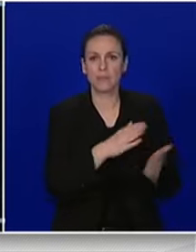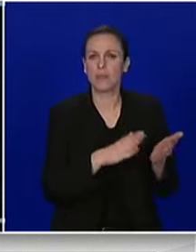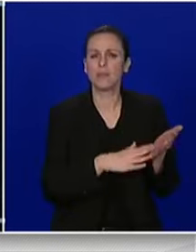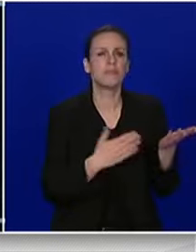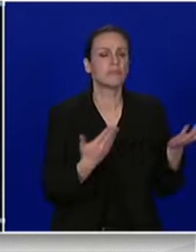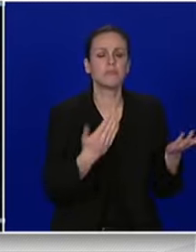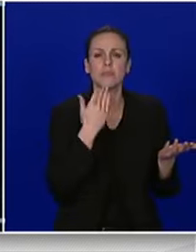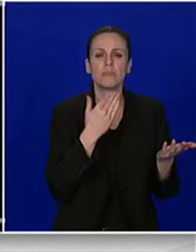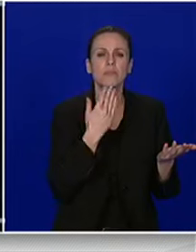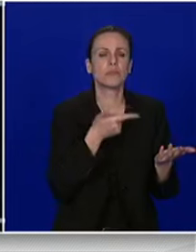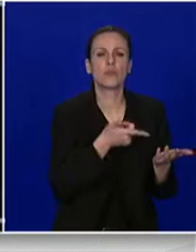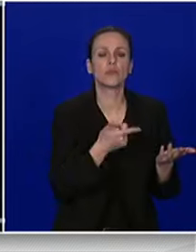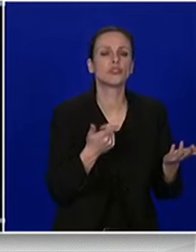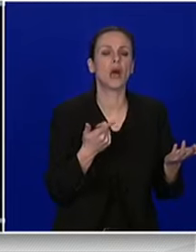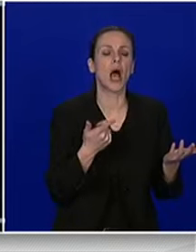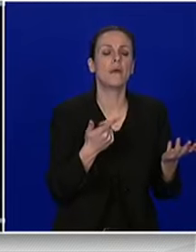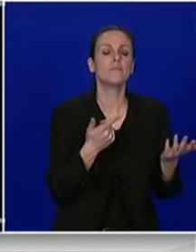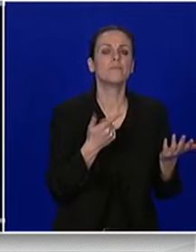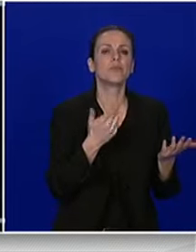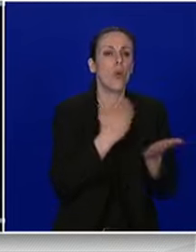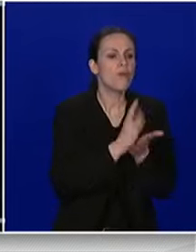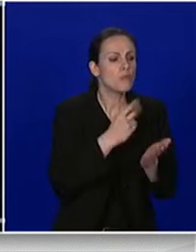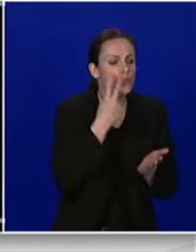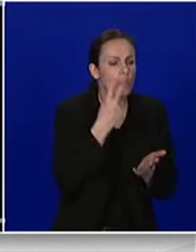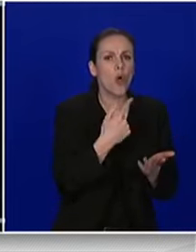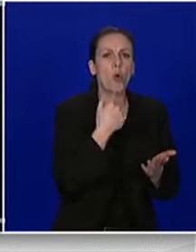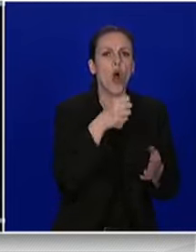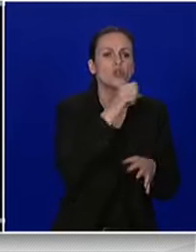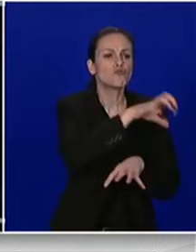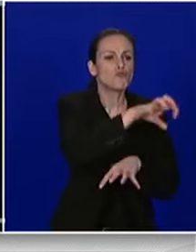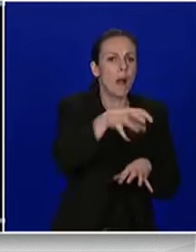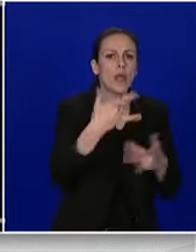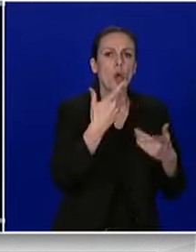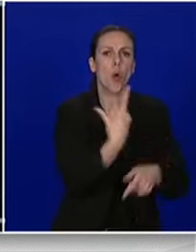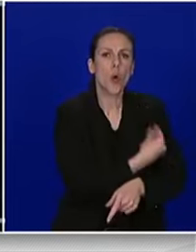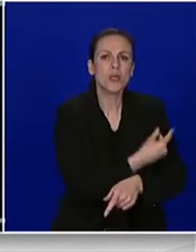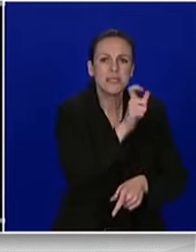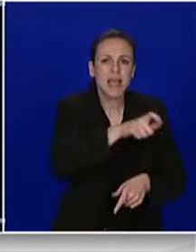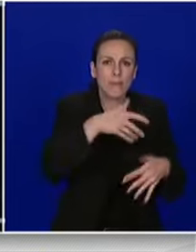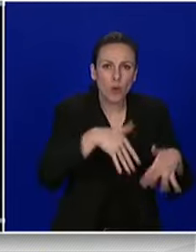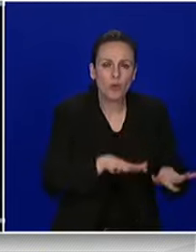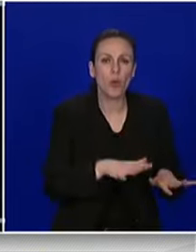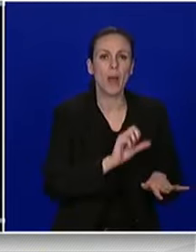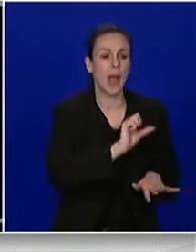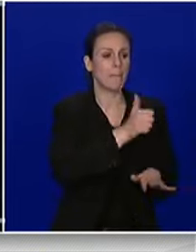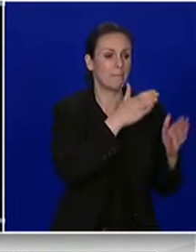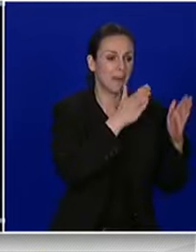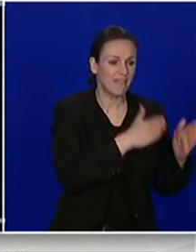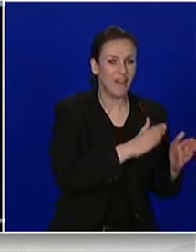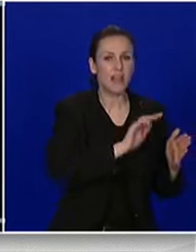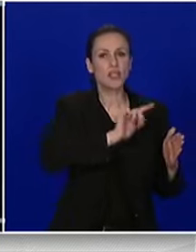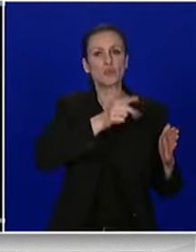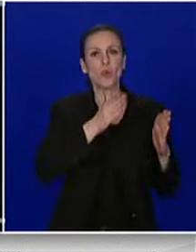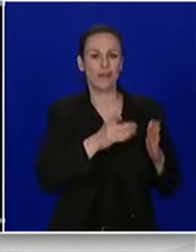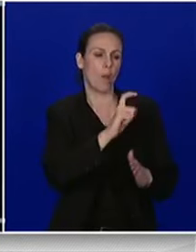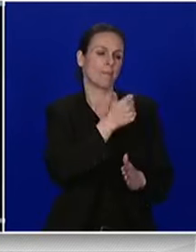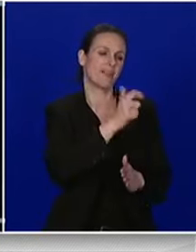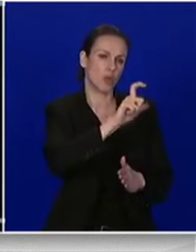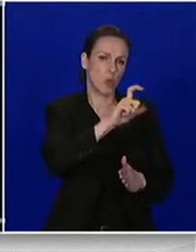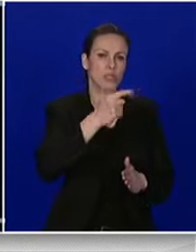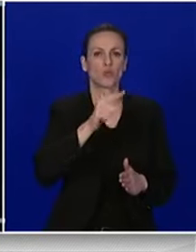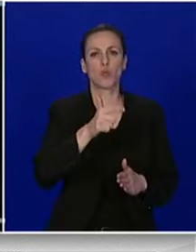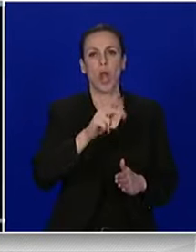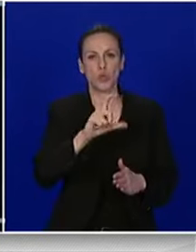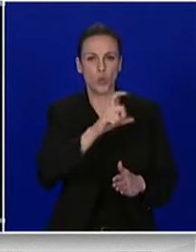trenutku moći ćemo vidjeti koliko je građana u kojoj županiji cijepljeno, prvom fazom, drugom fazom ili kako već je.